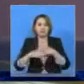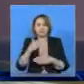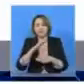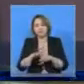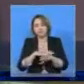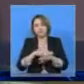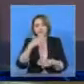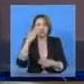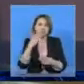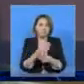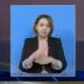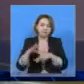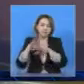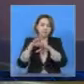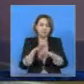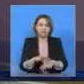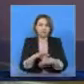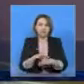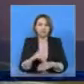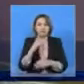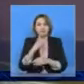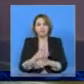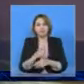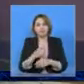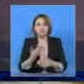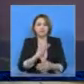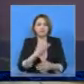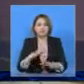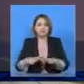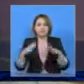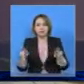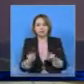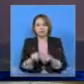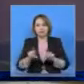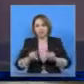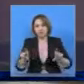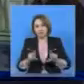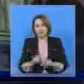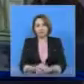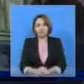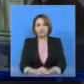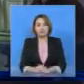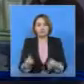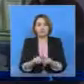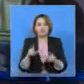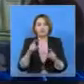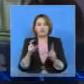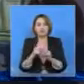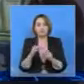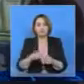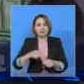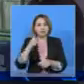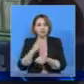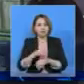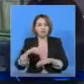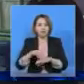вежливые. Помогают и с перевозкой, и специальным инватакси. Хотелось бы, чтобы побольше было таких реабилитационных центров. Так, по словам заместителя акима